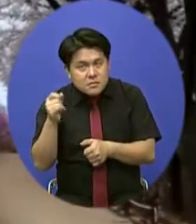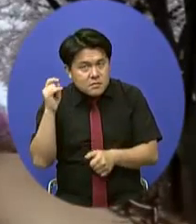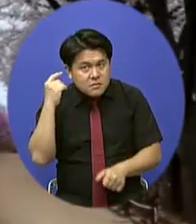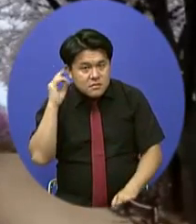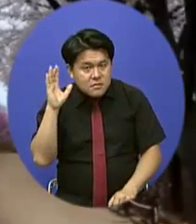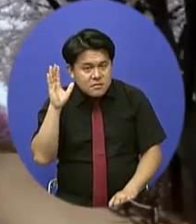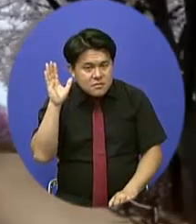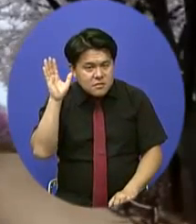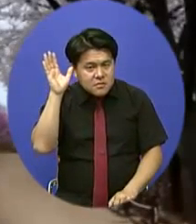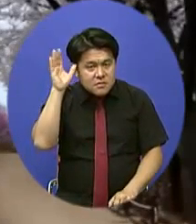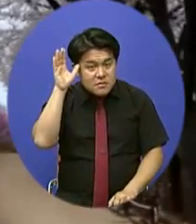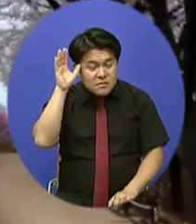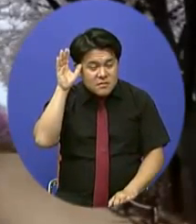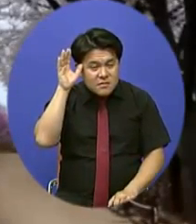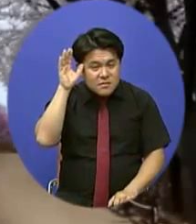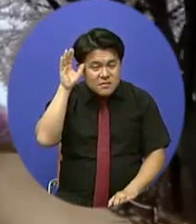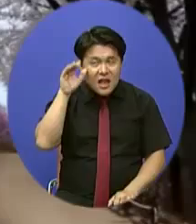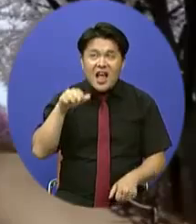좋던 날